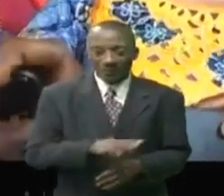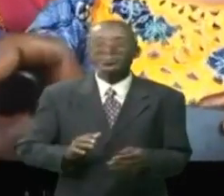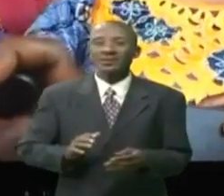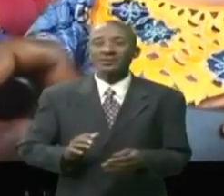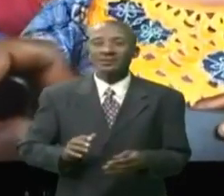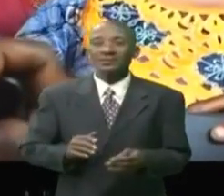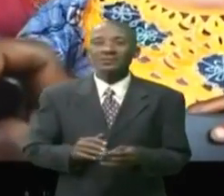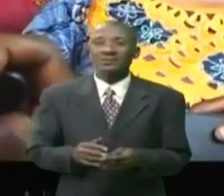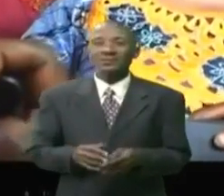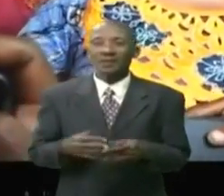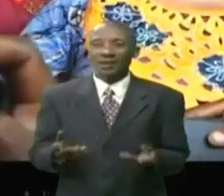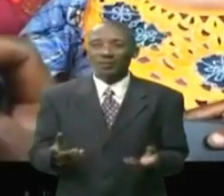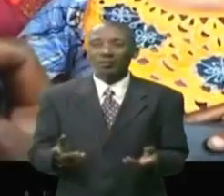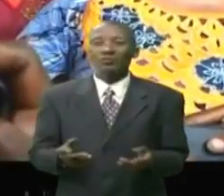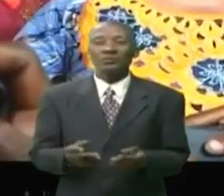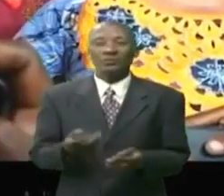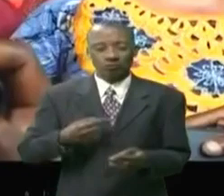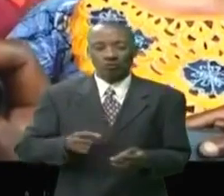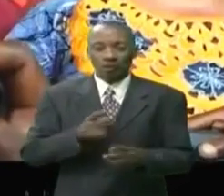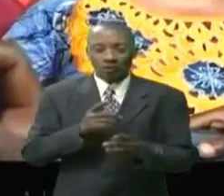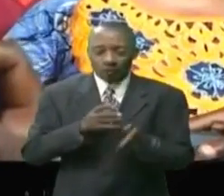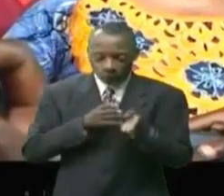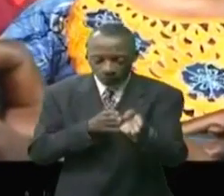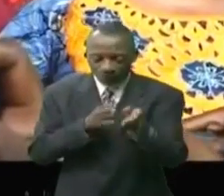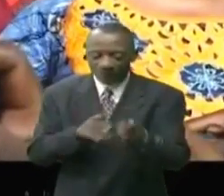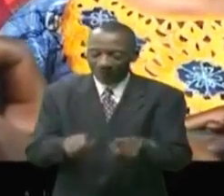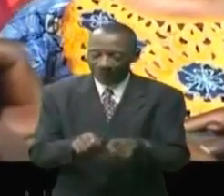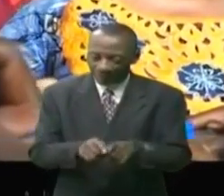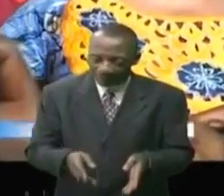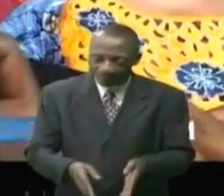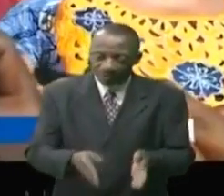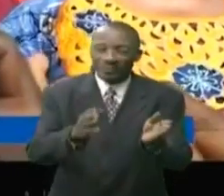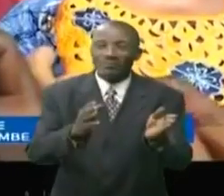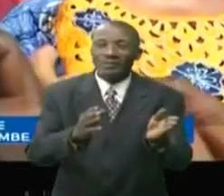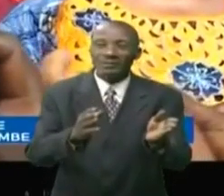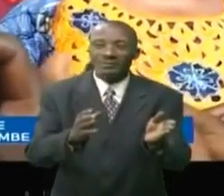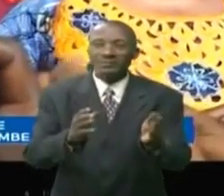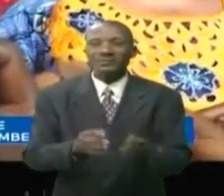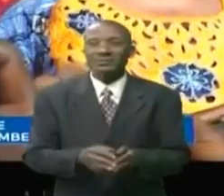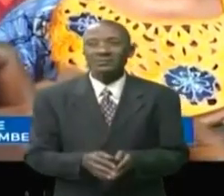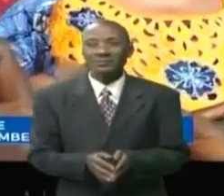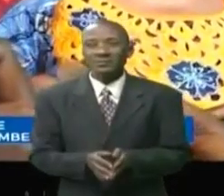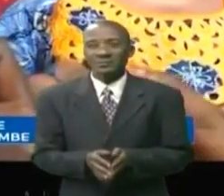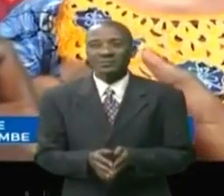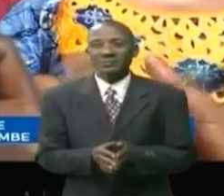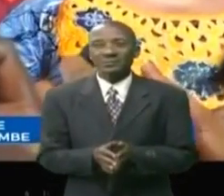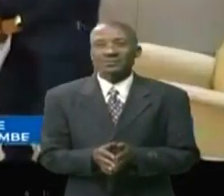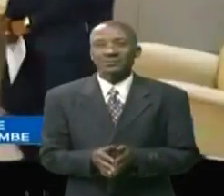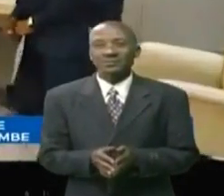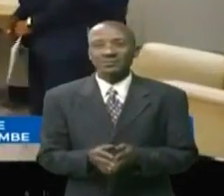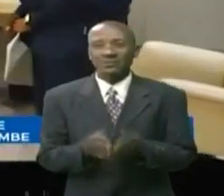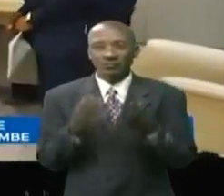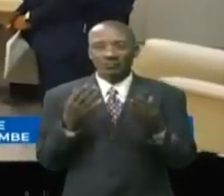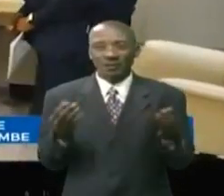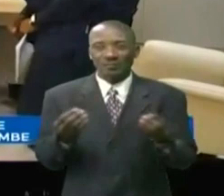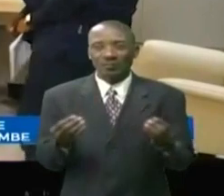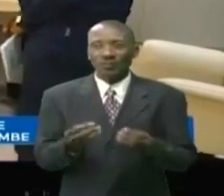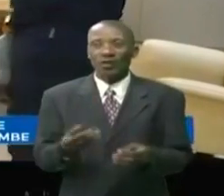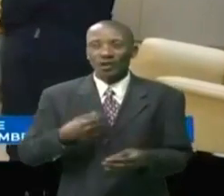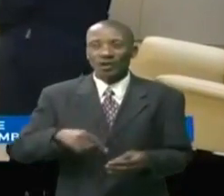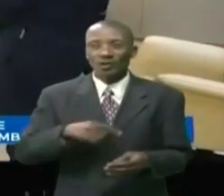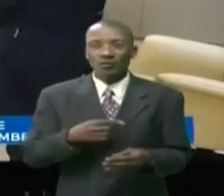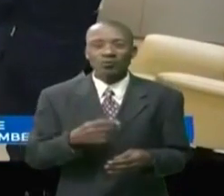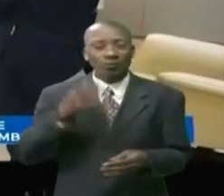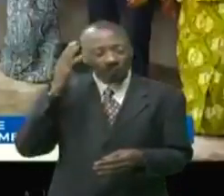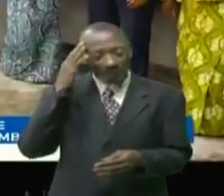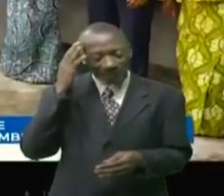simple renouvelable une seule fois. Ça signifie que pour nous, il faut qu'il y ait élection. Et donc, nous croyons. À ce jour, la